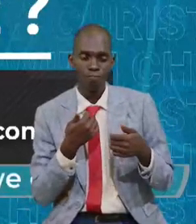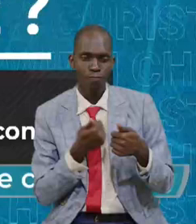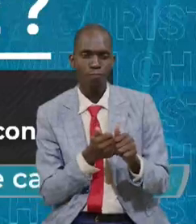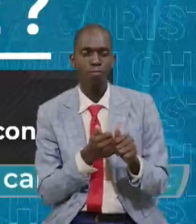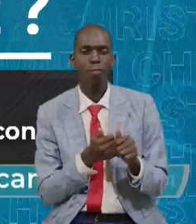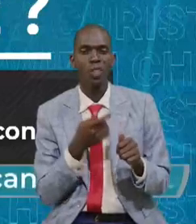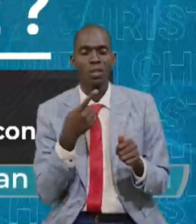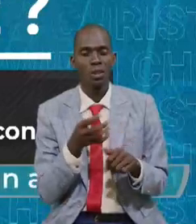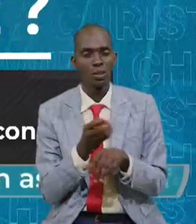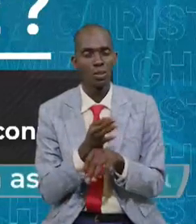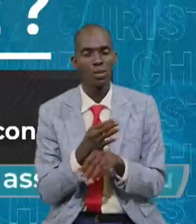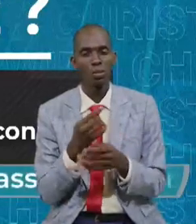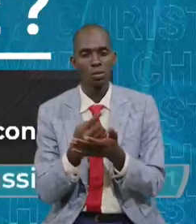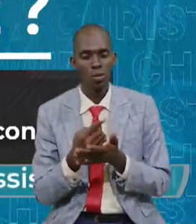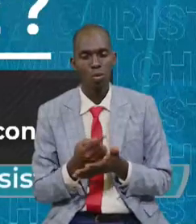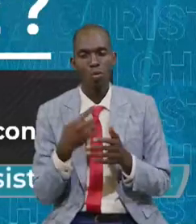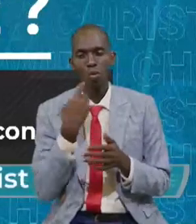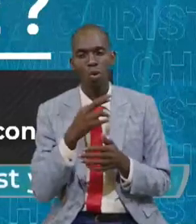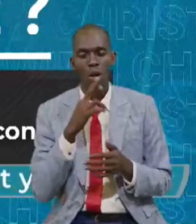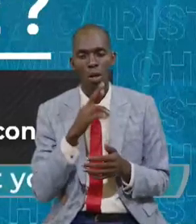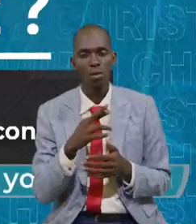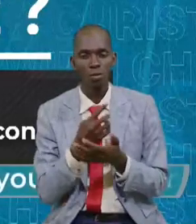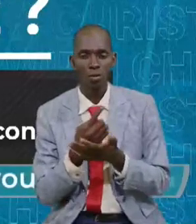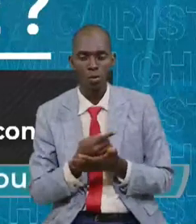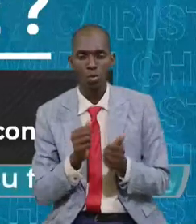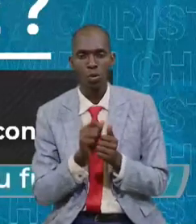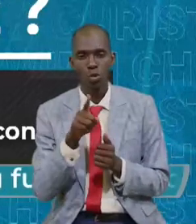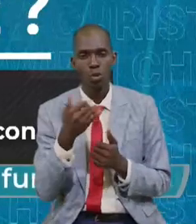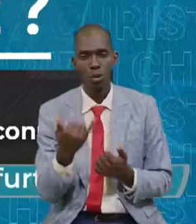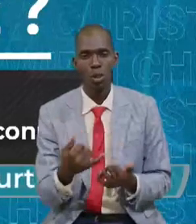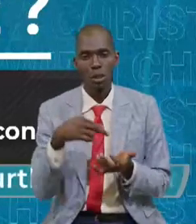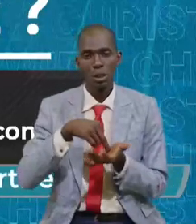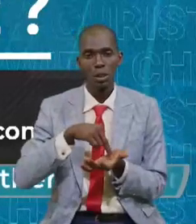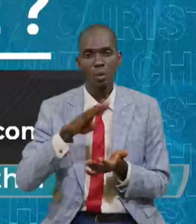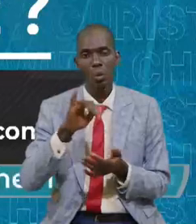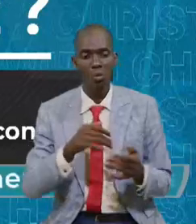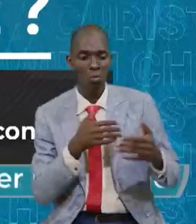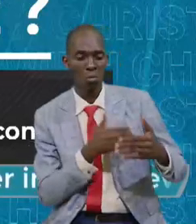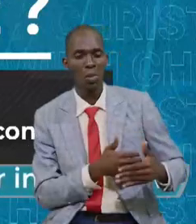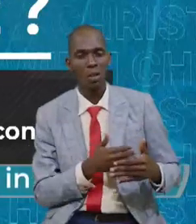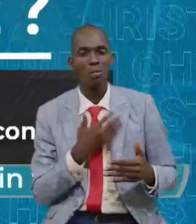Prière, coopérer avec les conseillers en leur donnant